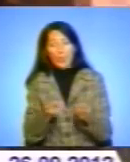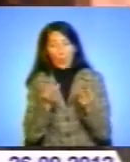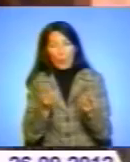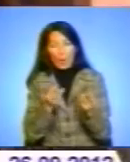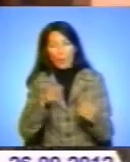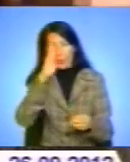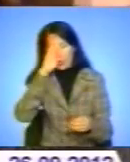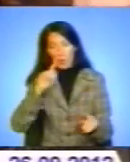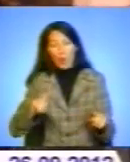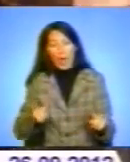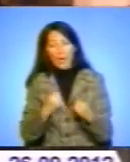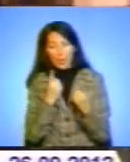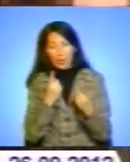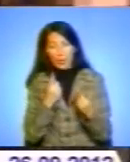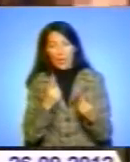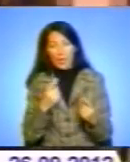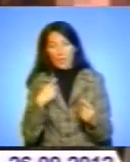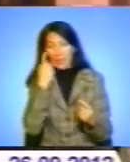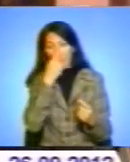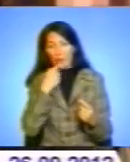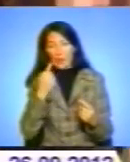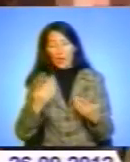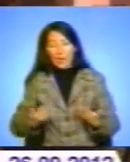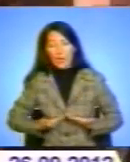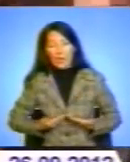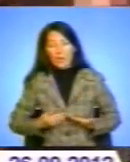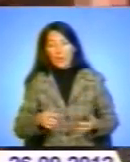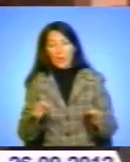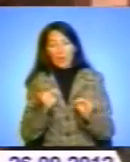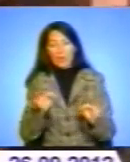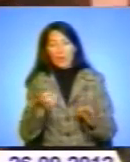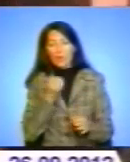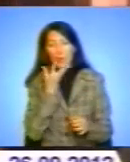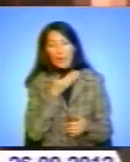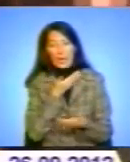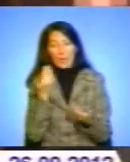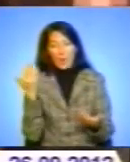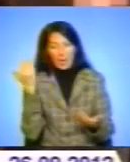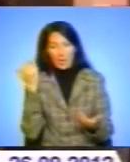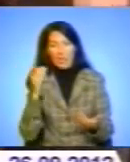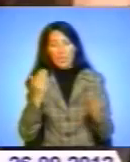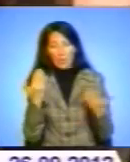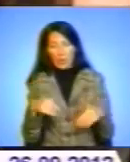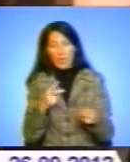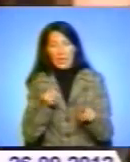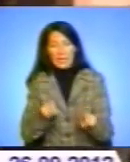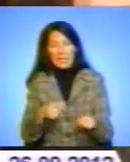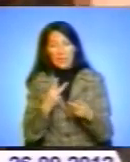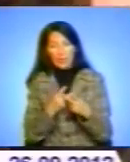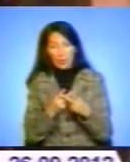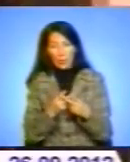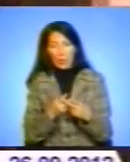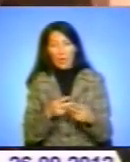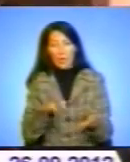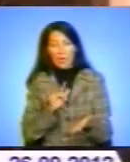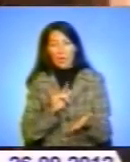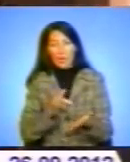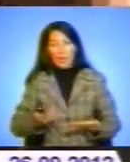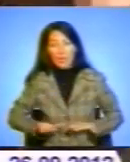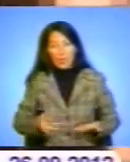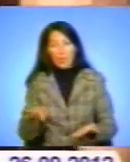У біографії молодого чоловіка путнього не знайшлося нічого. Раніше судимий за грабіж уродженець Тернополя перебрався до села Синягівки, де